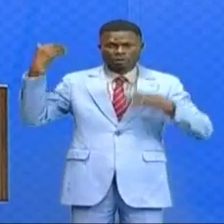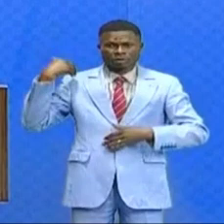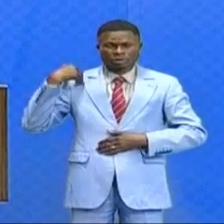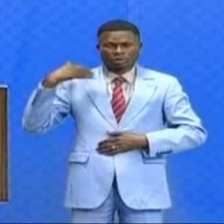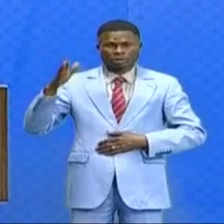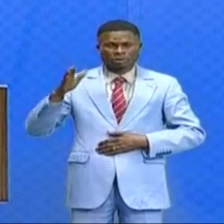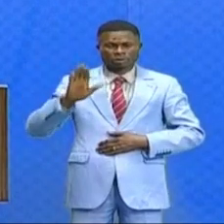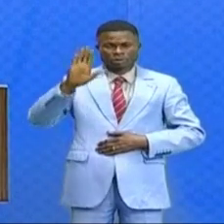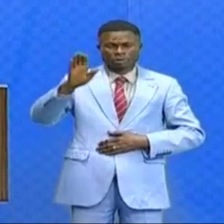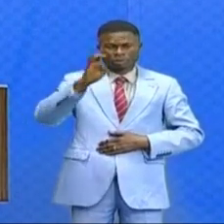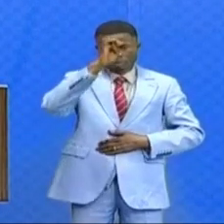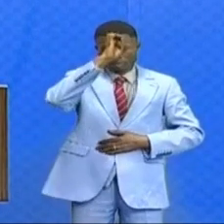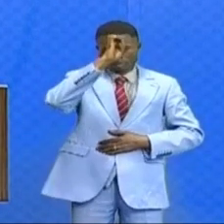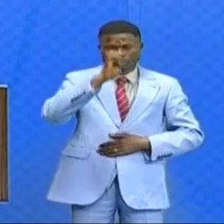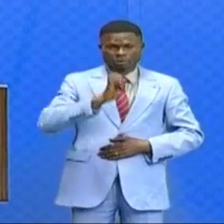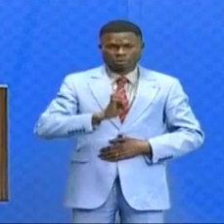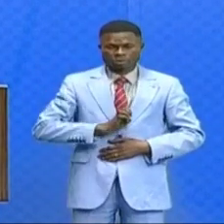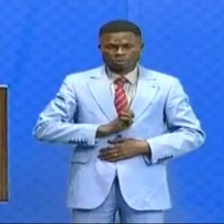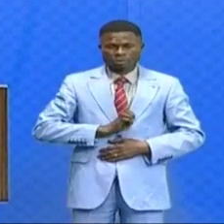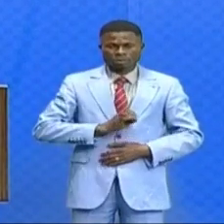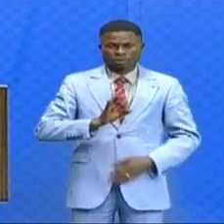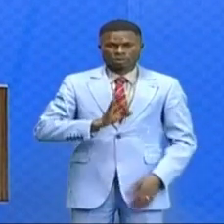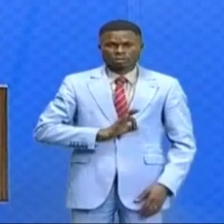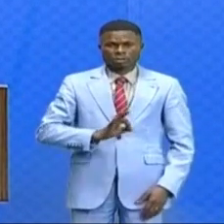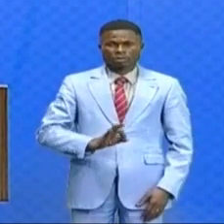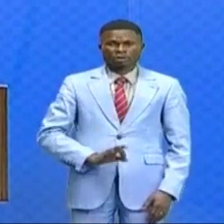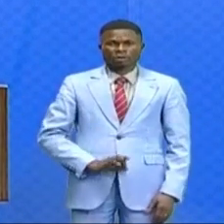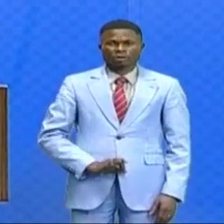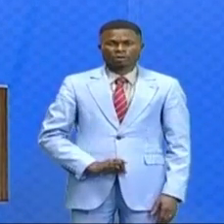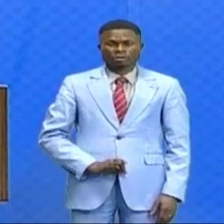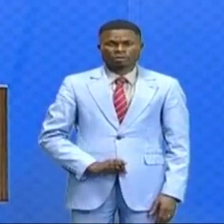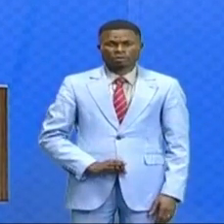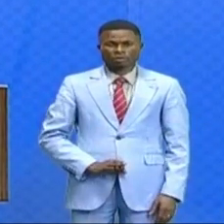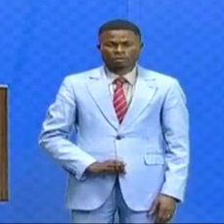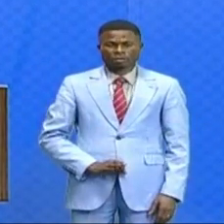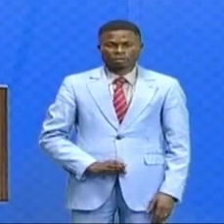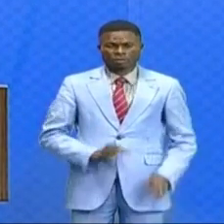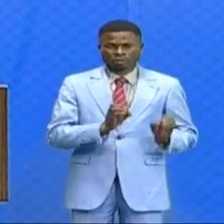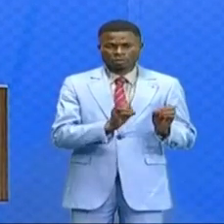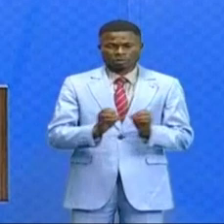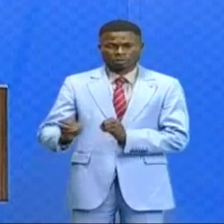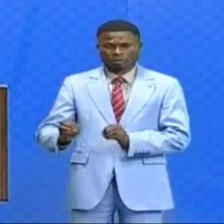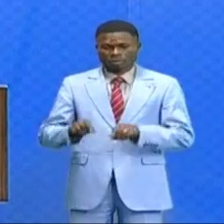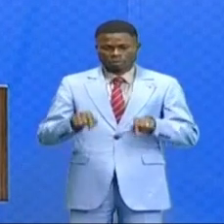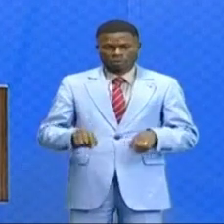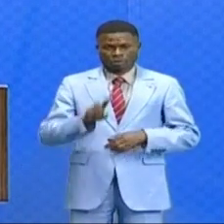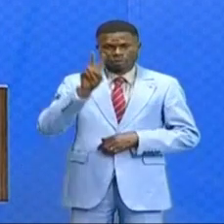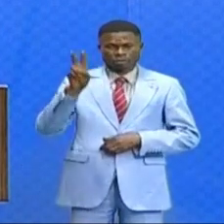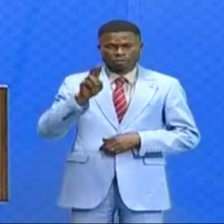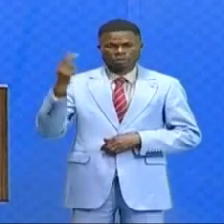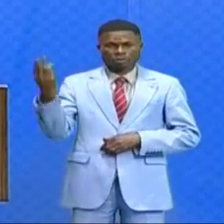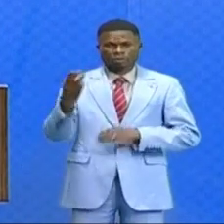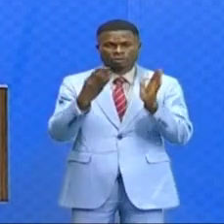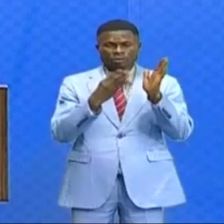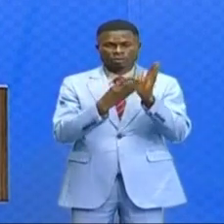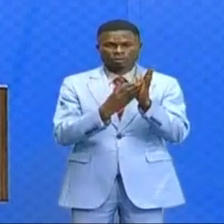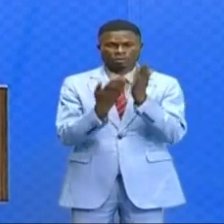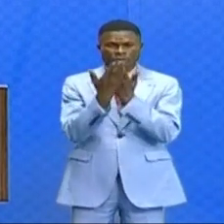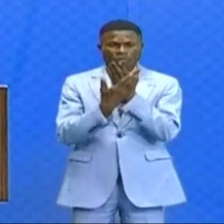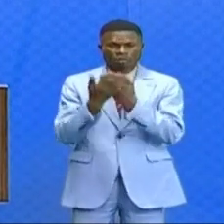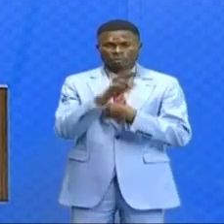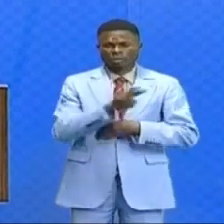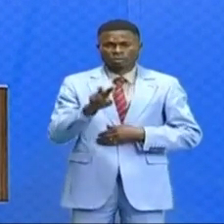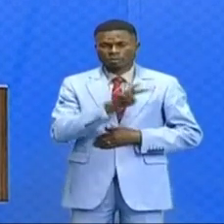Son Excellence Félix-Antoine Tshisekedi Tshilombo. A présidé ce vendredi 29 juillet 2022